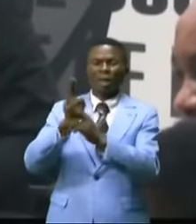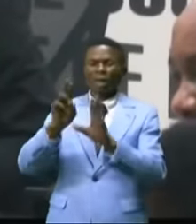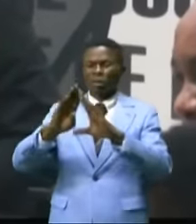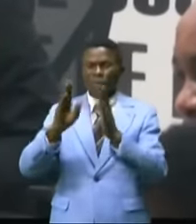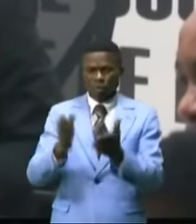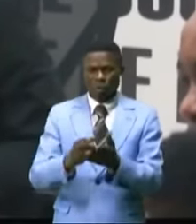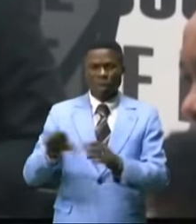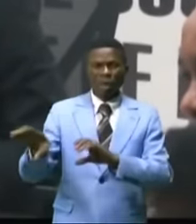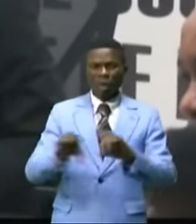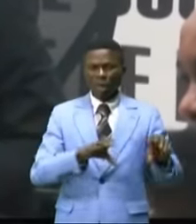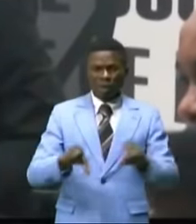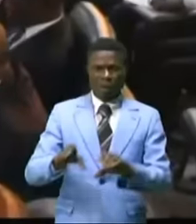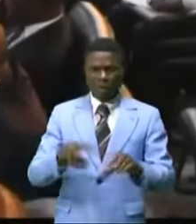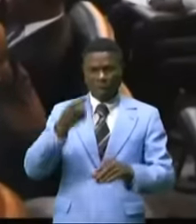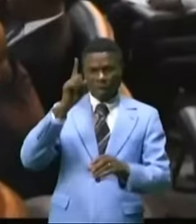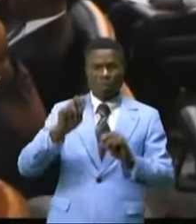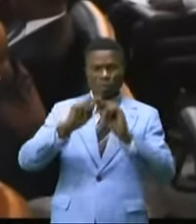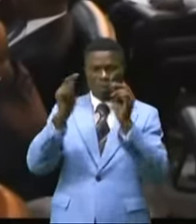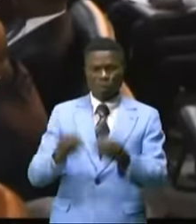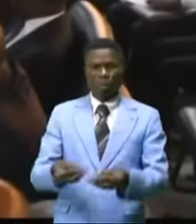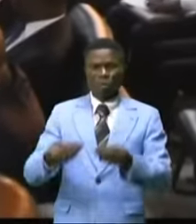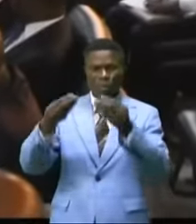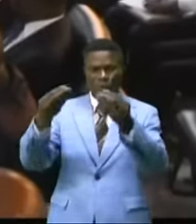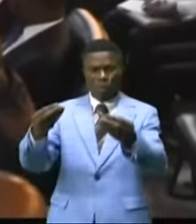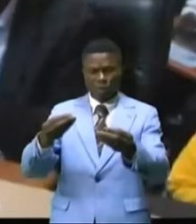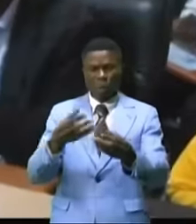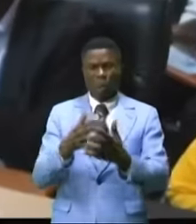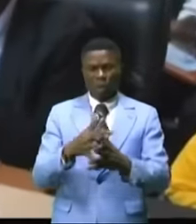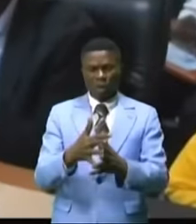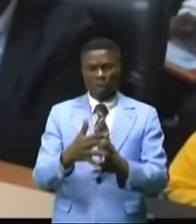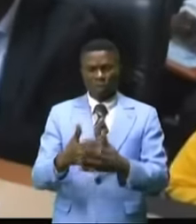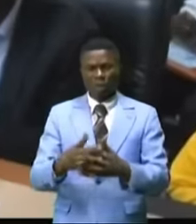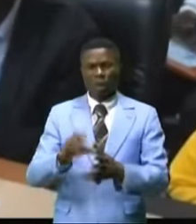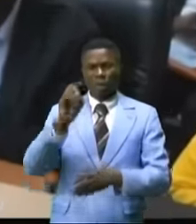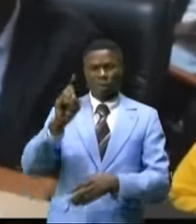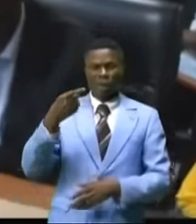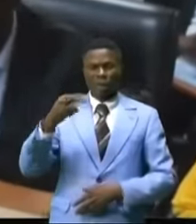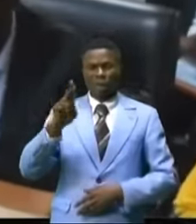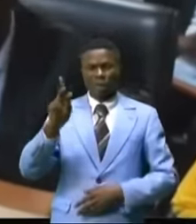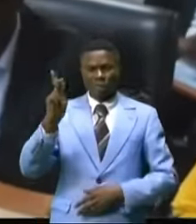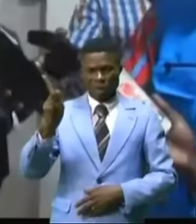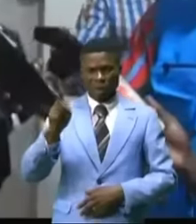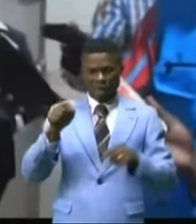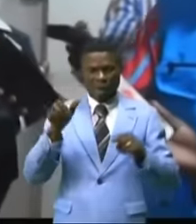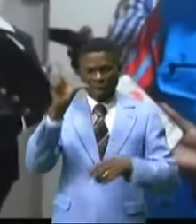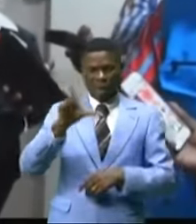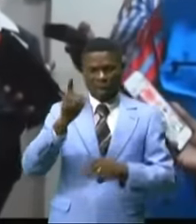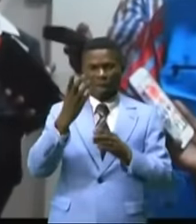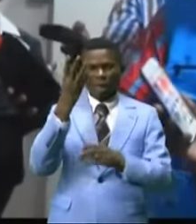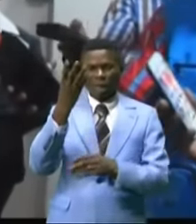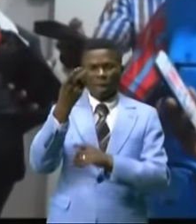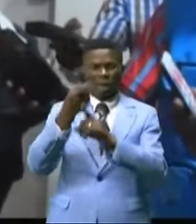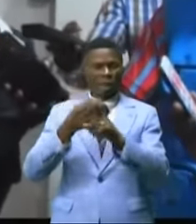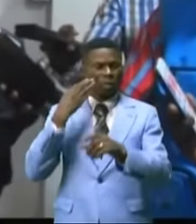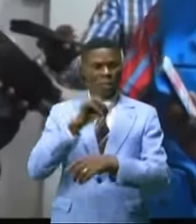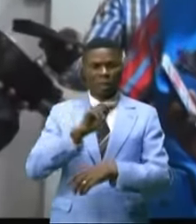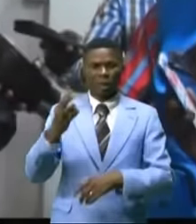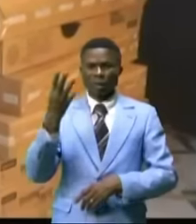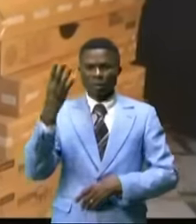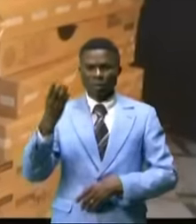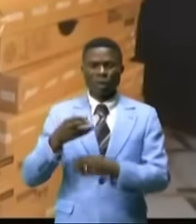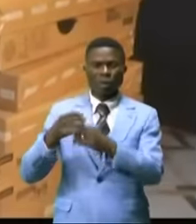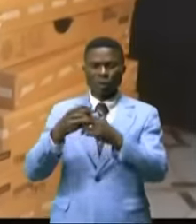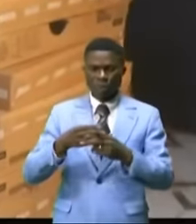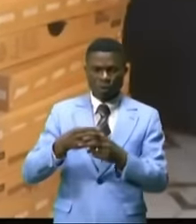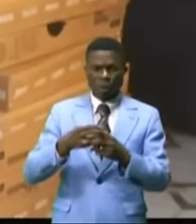La cérémonie de cette première livraison de ces matériels à la DGK a eu lieu ce lundi 4 mars 2024 sous la